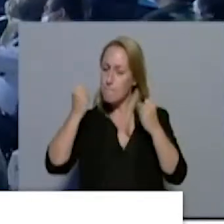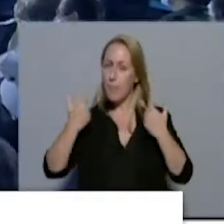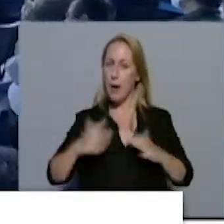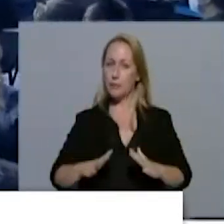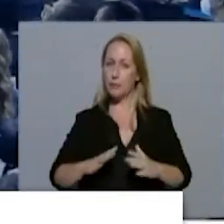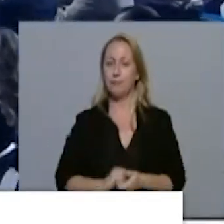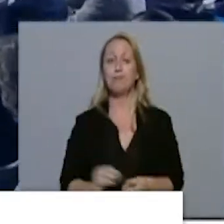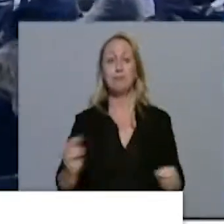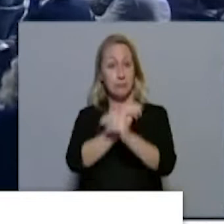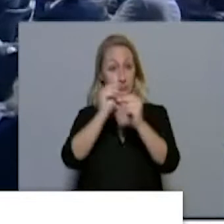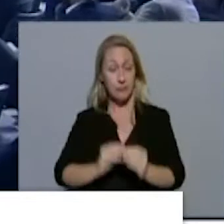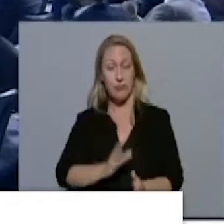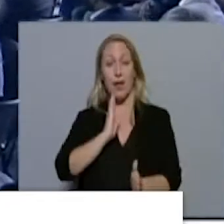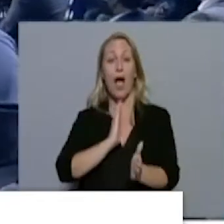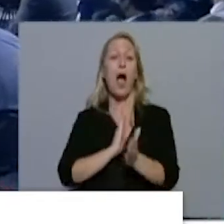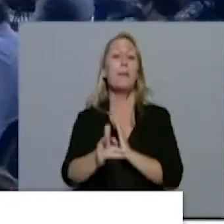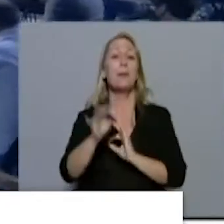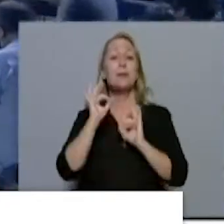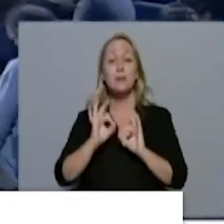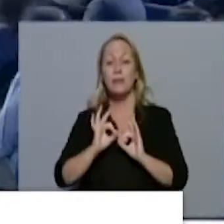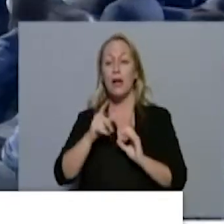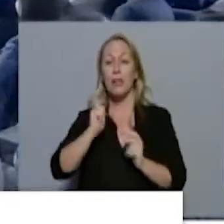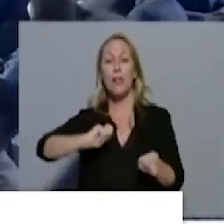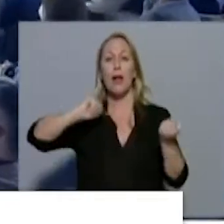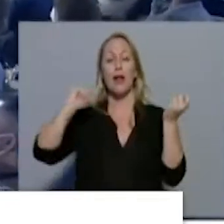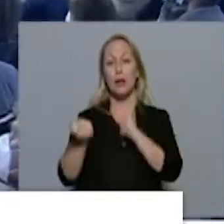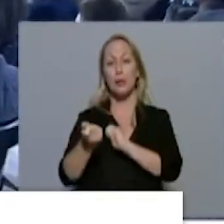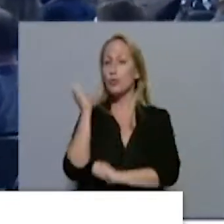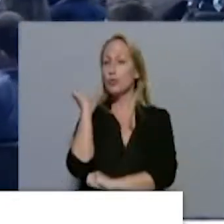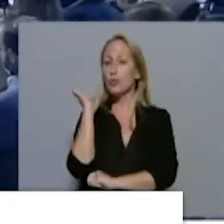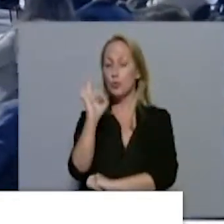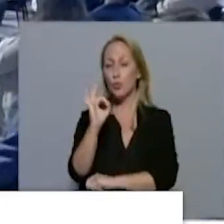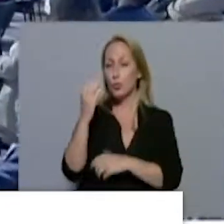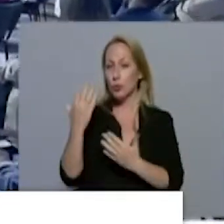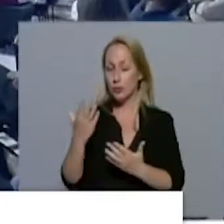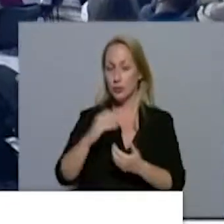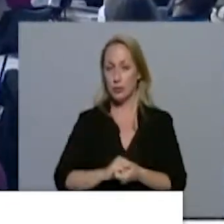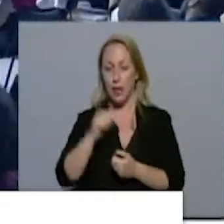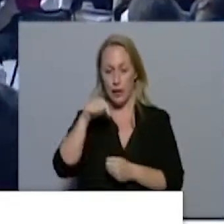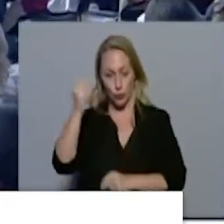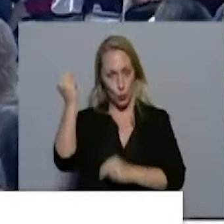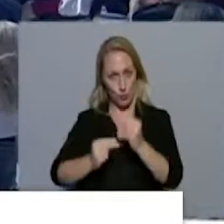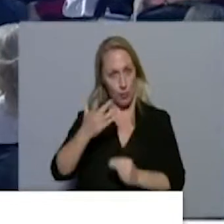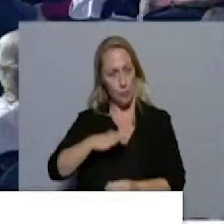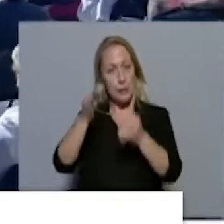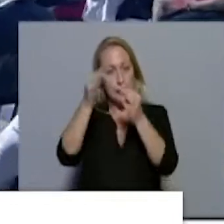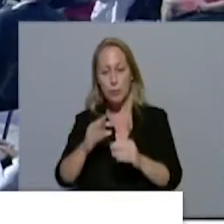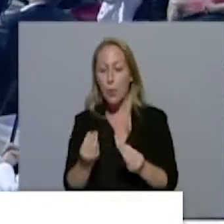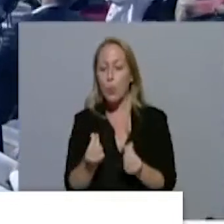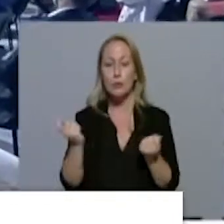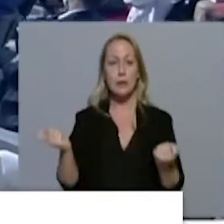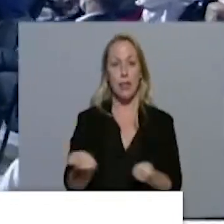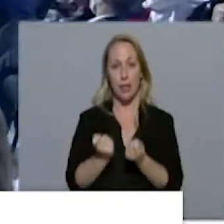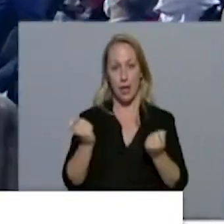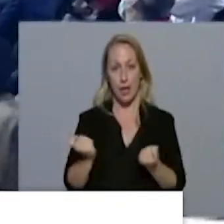Προχωρούμε λοιπόν άμεσα σε παρεμβάσεις με στόχο την αντιμετώπιση αυτού του προβλήματος. Με την αναδιάταξη